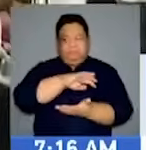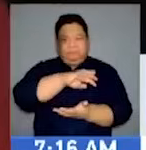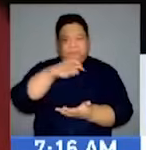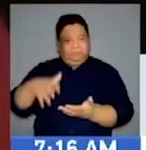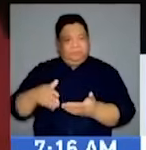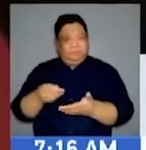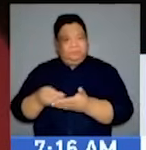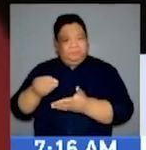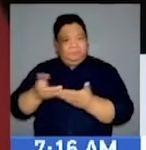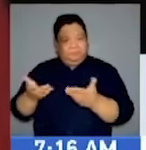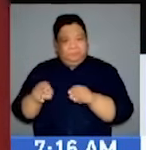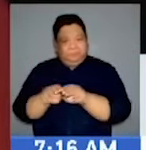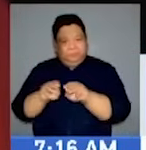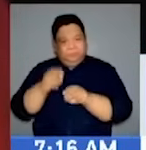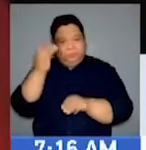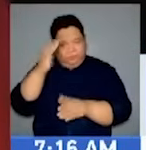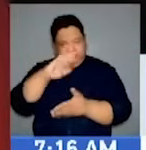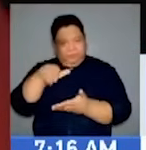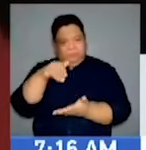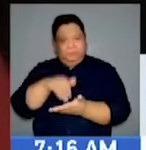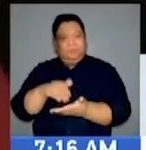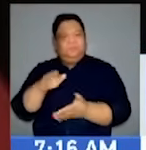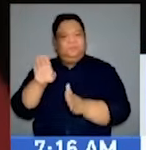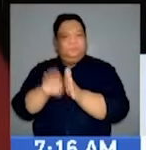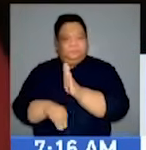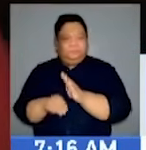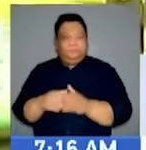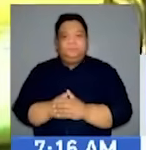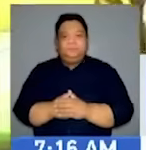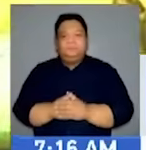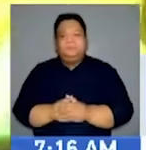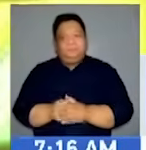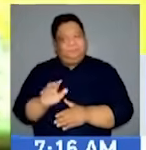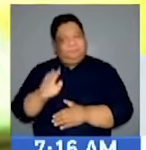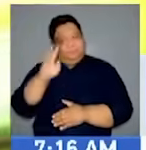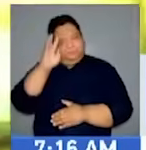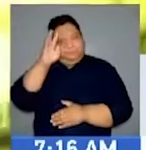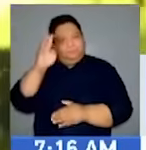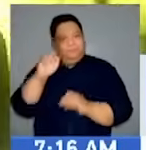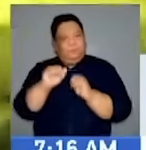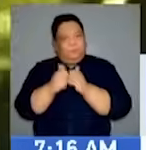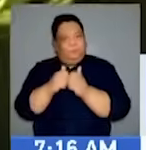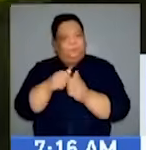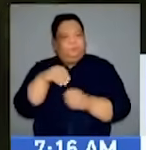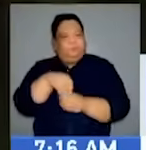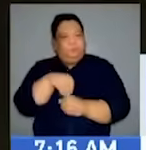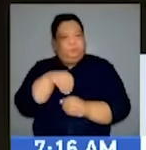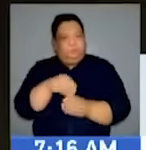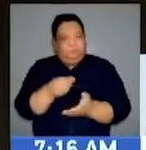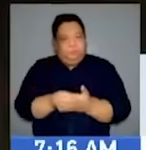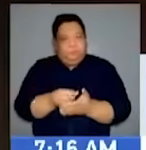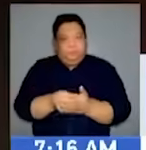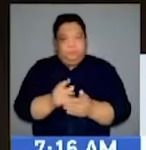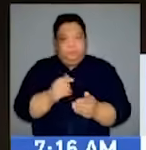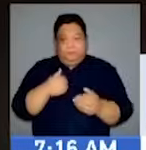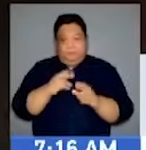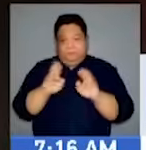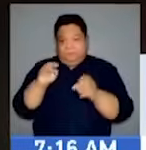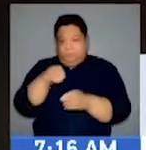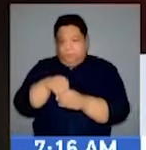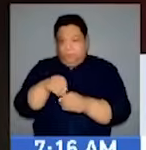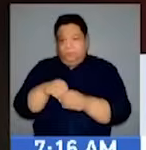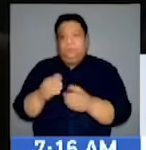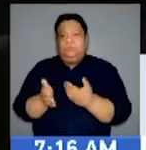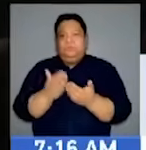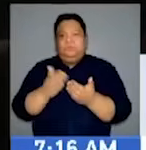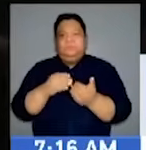shop. Ilan lang ito sa mga tipid hack niya para mas makaipon ng pera. Kapag nakaipon, mas mabilis din daw niya nababayaran ng mga utang sa